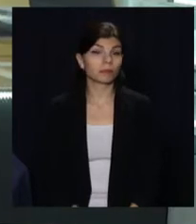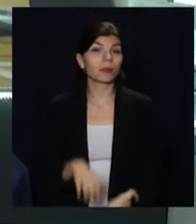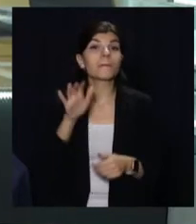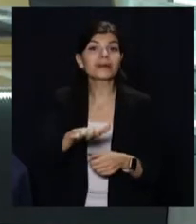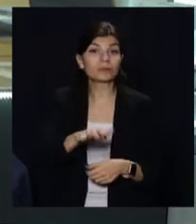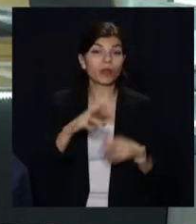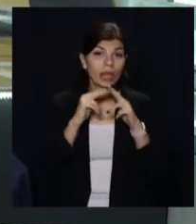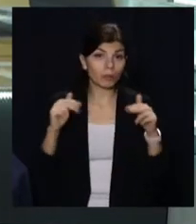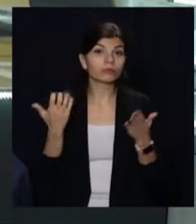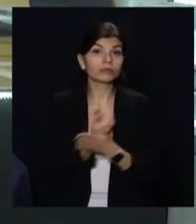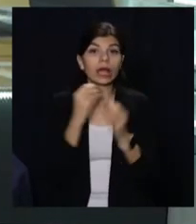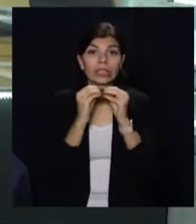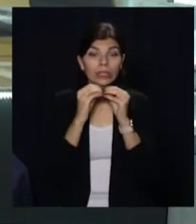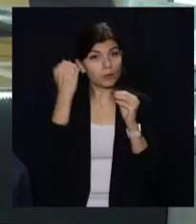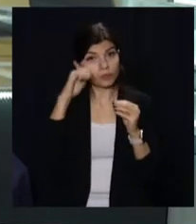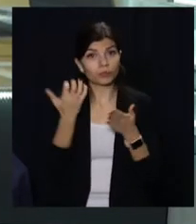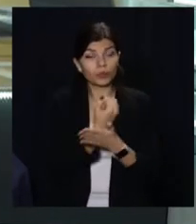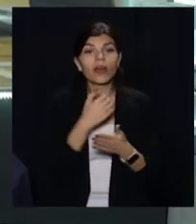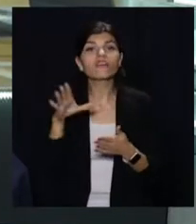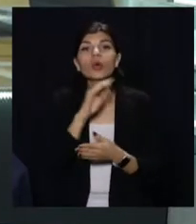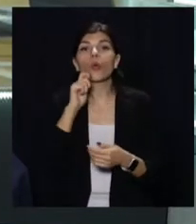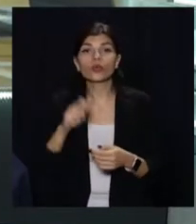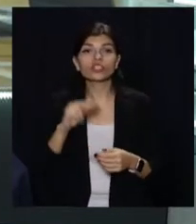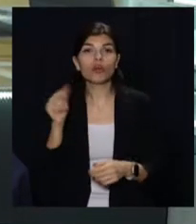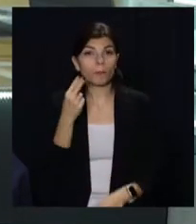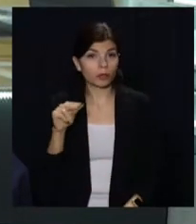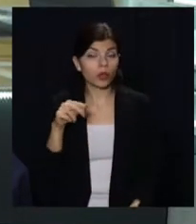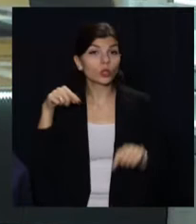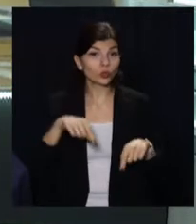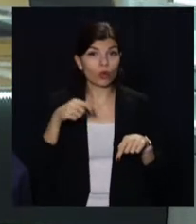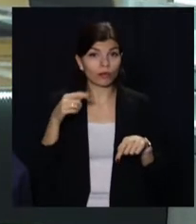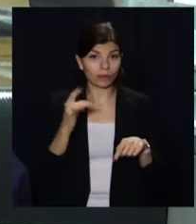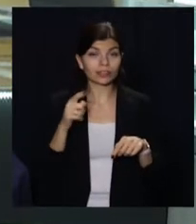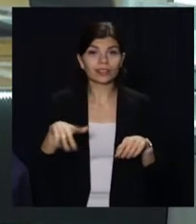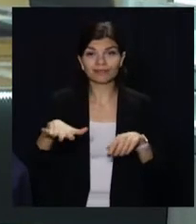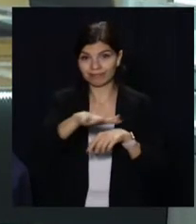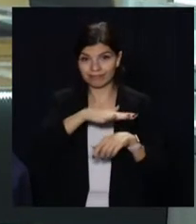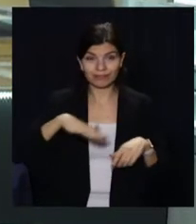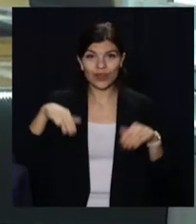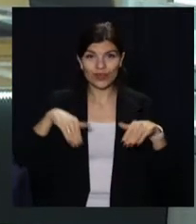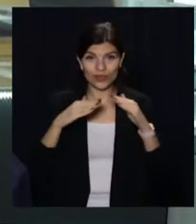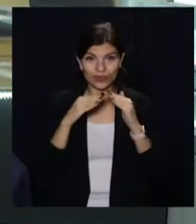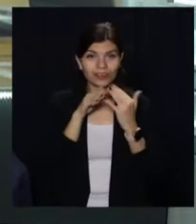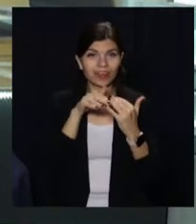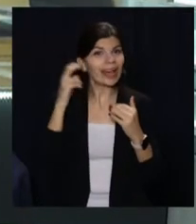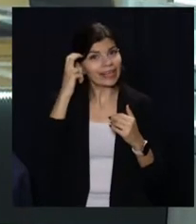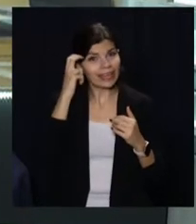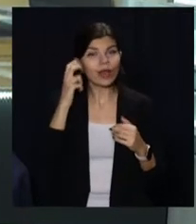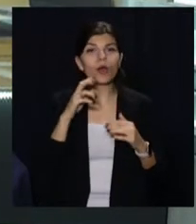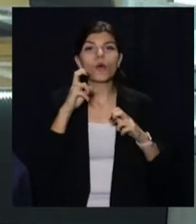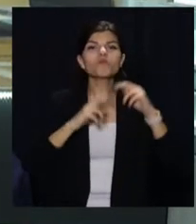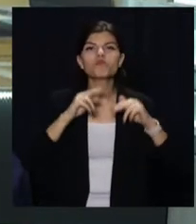Баскетболісти Дніпра здобули 10-ту перемогу у всеукраїнському чемпіонаті. Цього разу на домашньому майданчику вони переграли київський